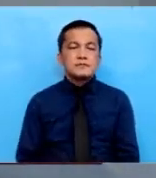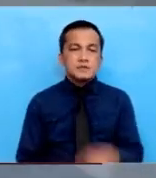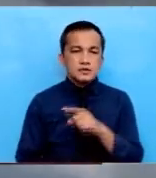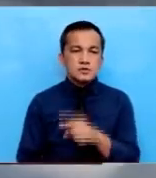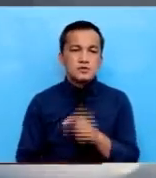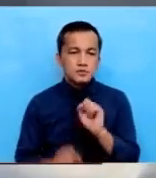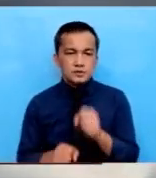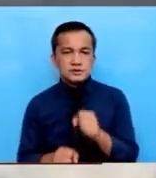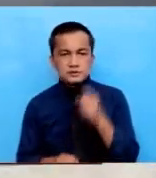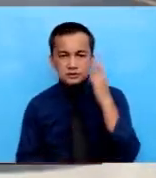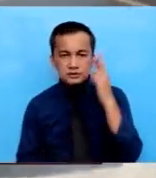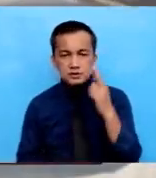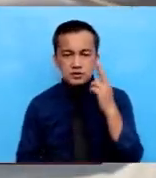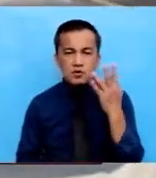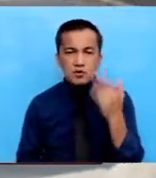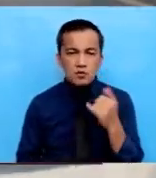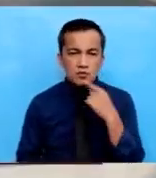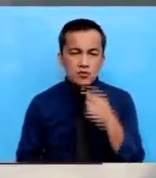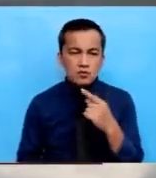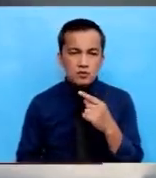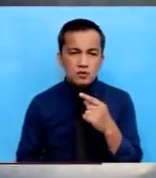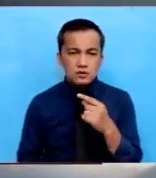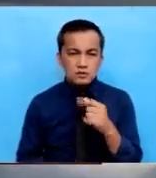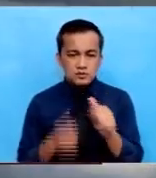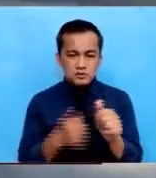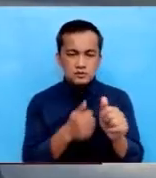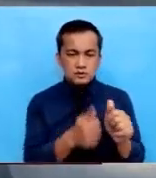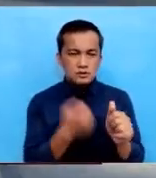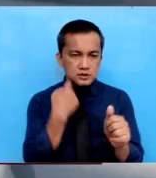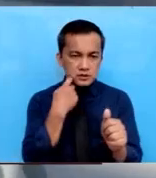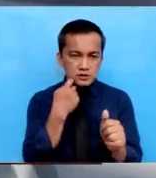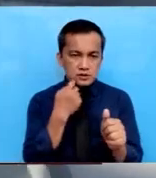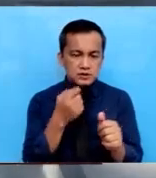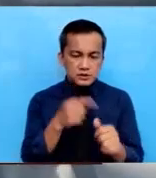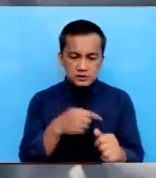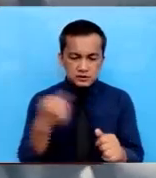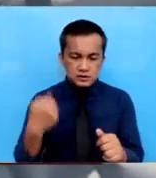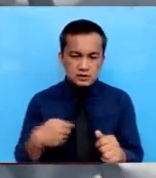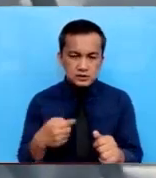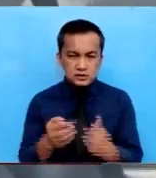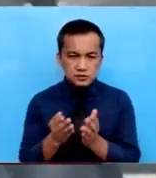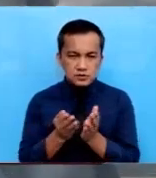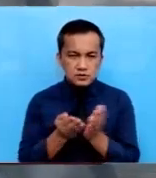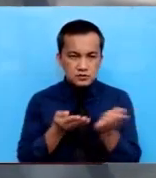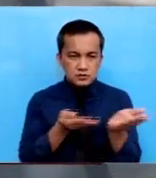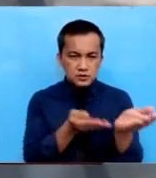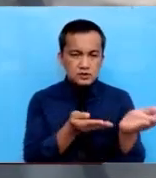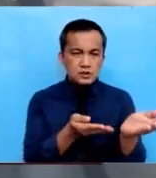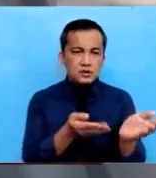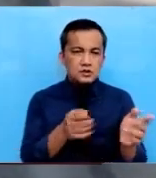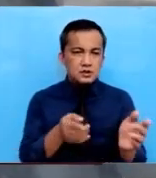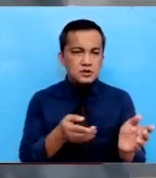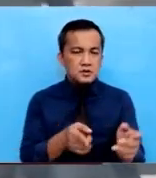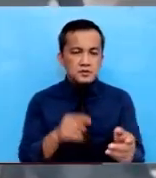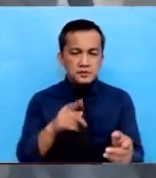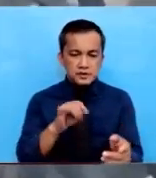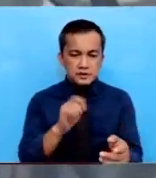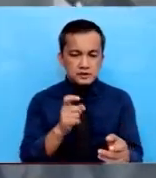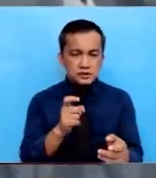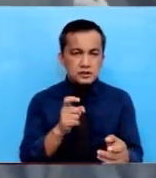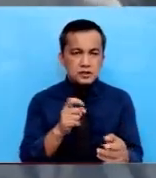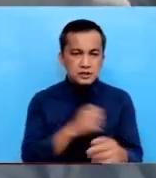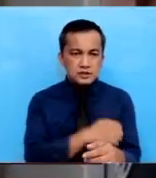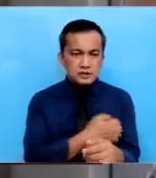dahilan kung bakit binuntutan kamakailan ng Chinese Coast Guard ang survey ship na kinuha ng PXP Energy Corporation sa